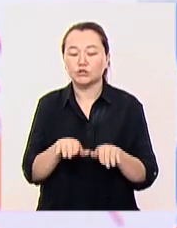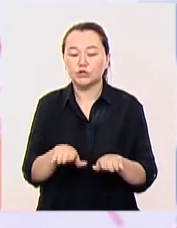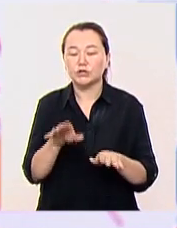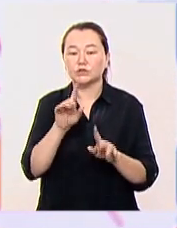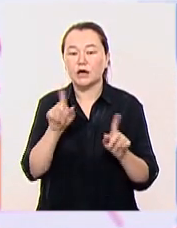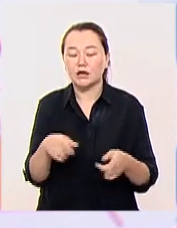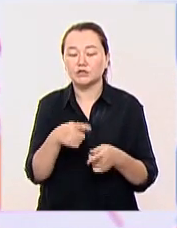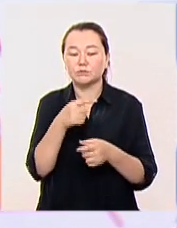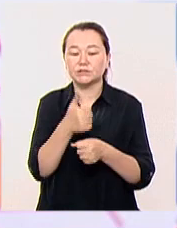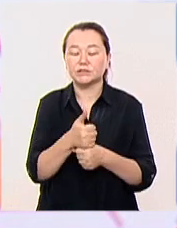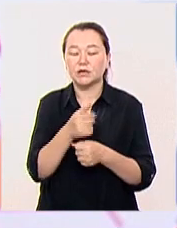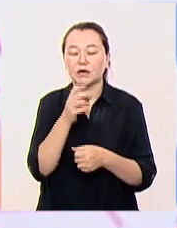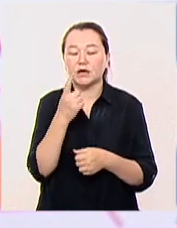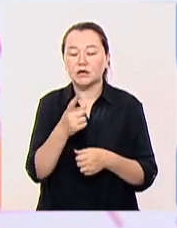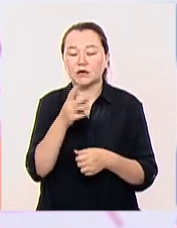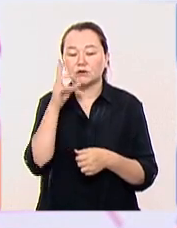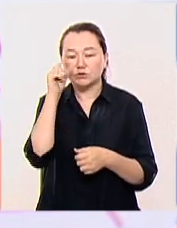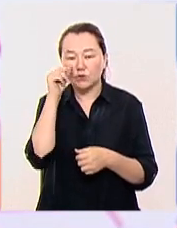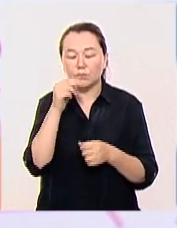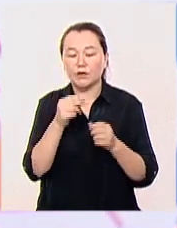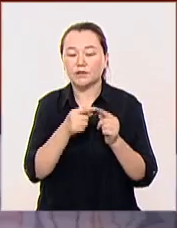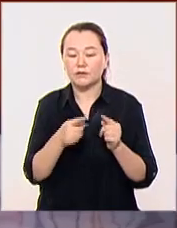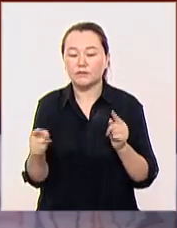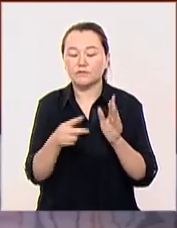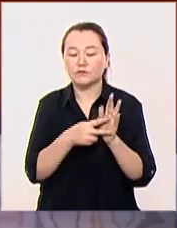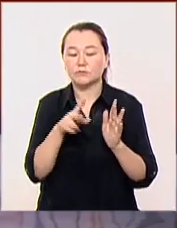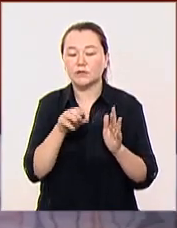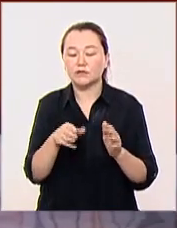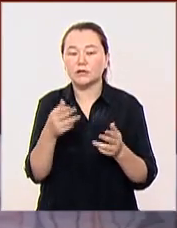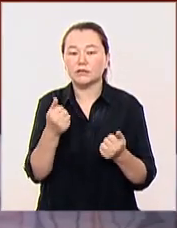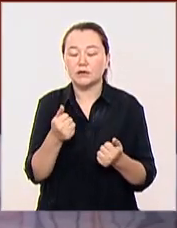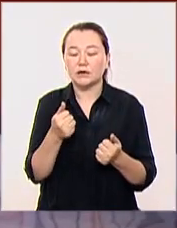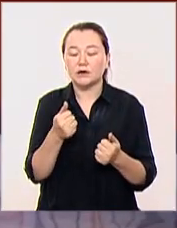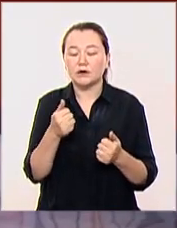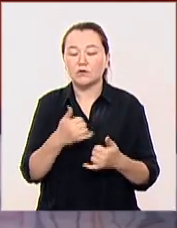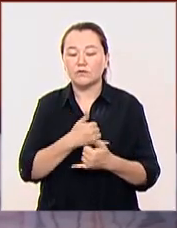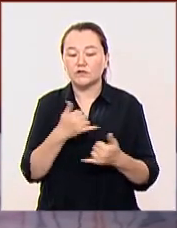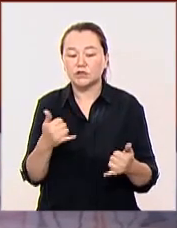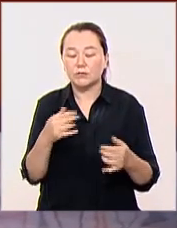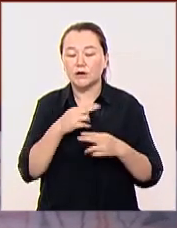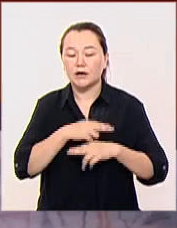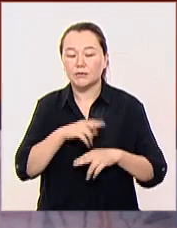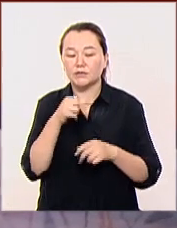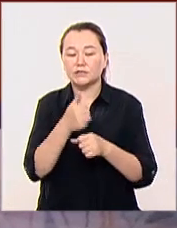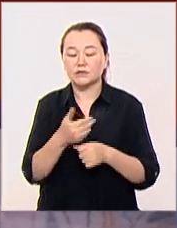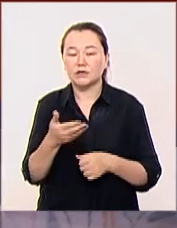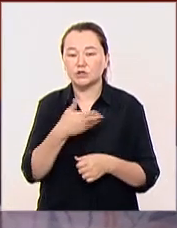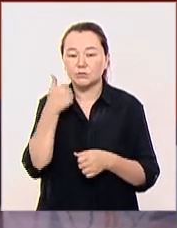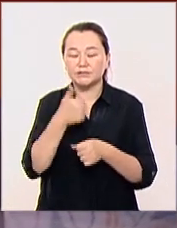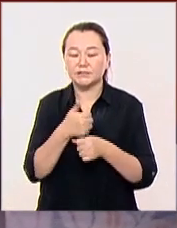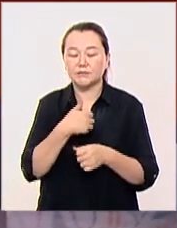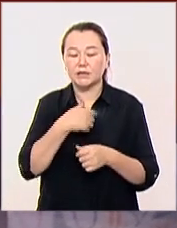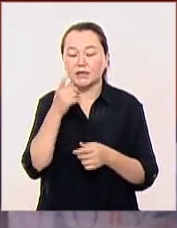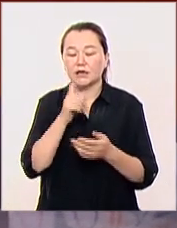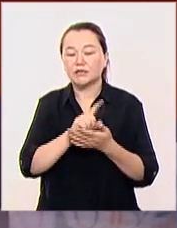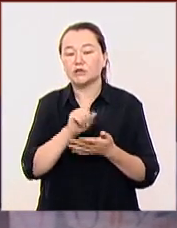мандат президента одним сроком и продолжительностью в 7 лет? Да, уважаемые коллеги, президент, наш президент, мы никогда не